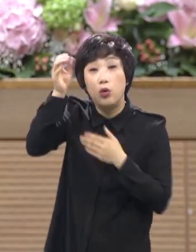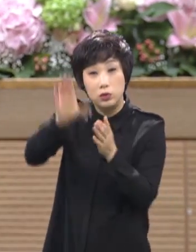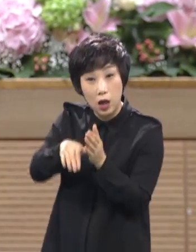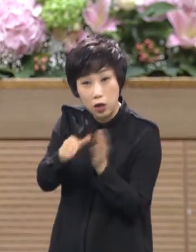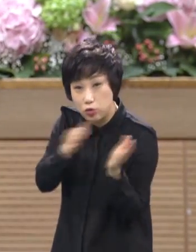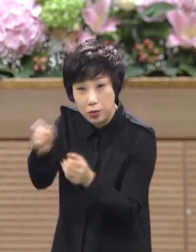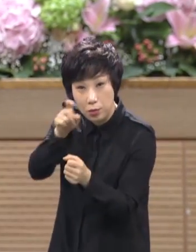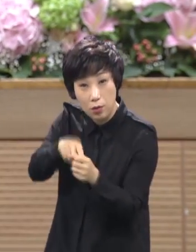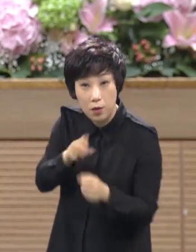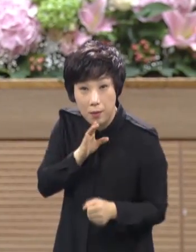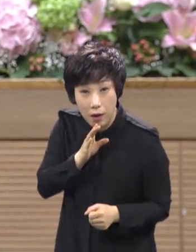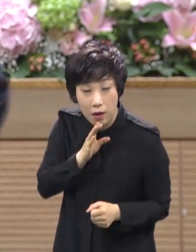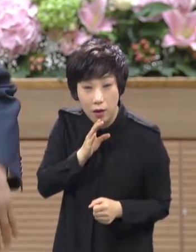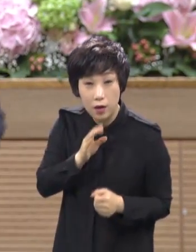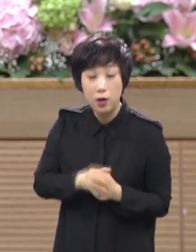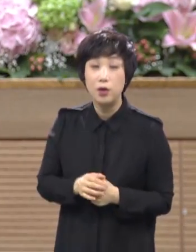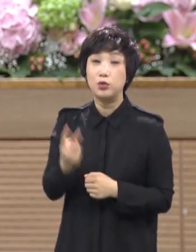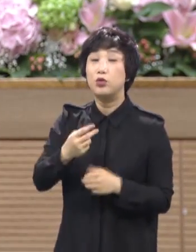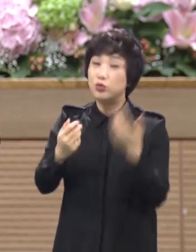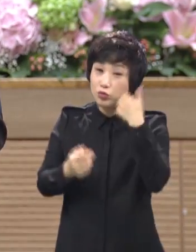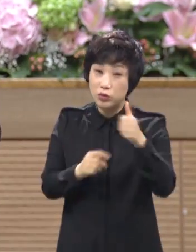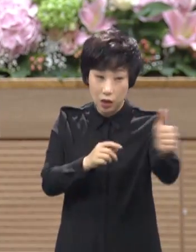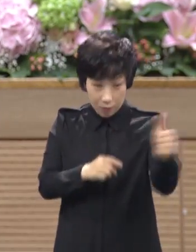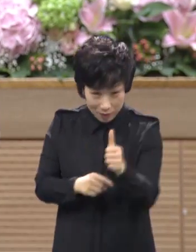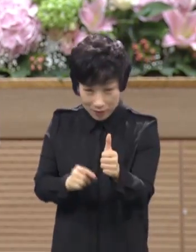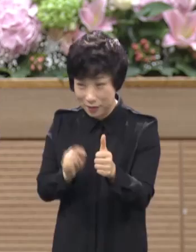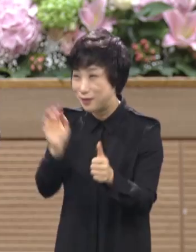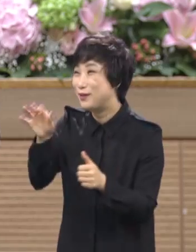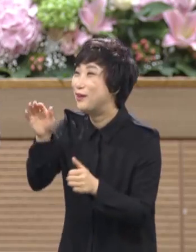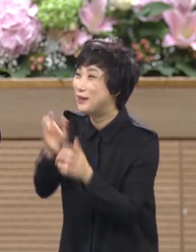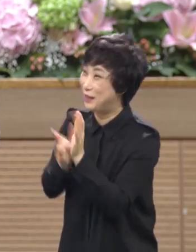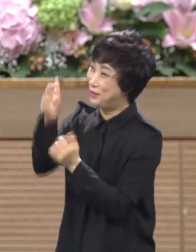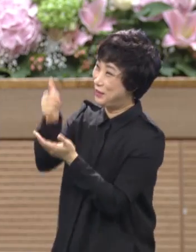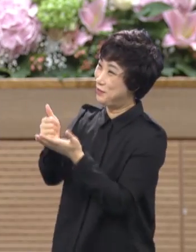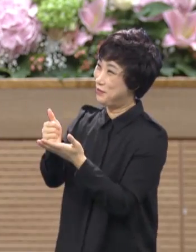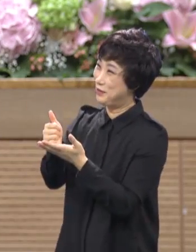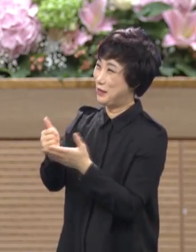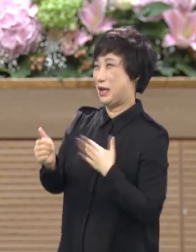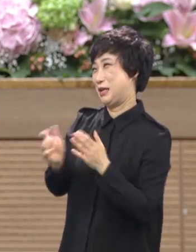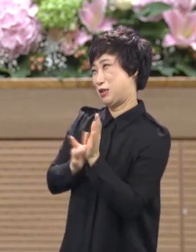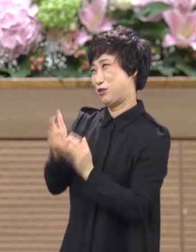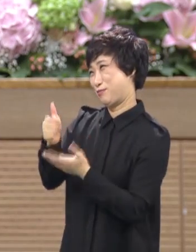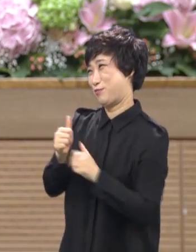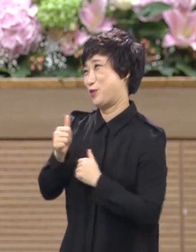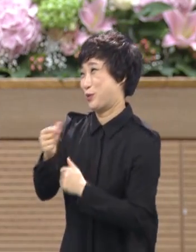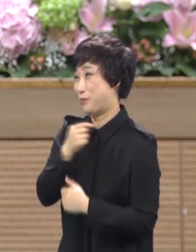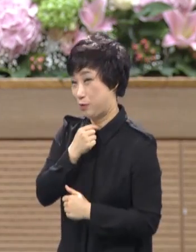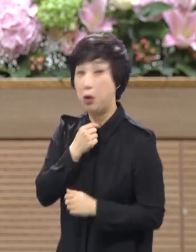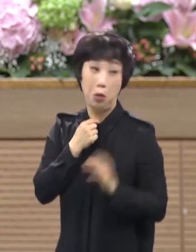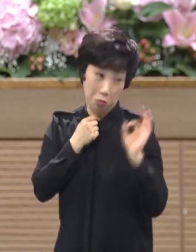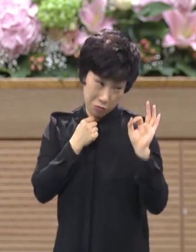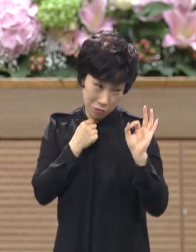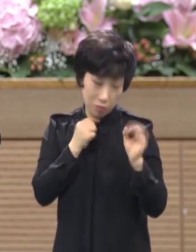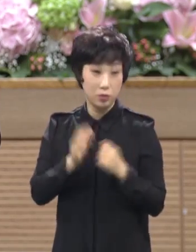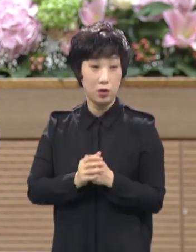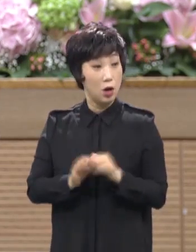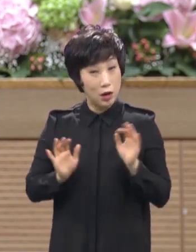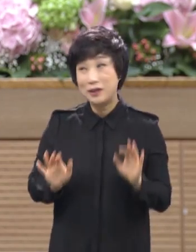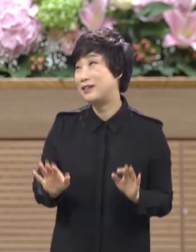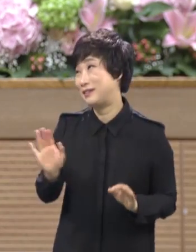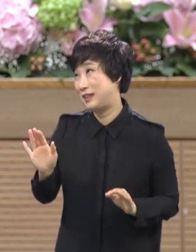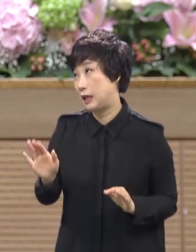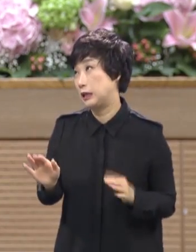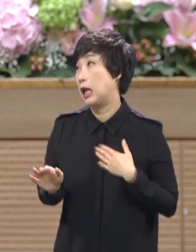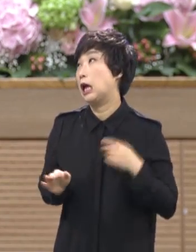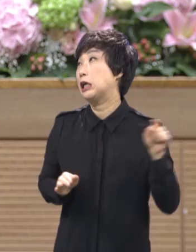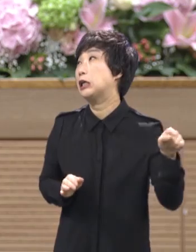위하여. 또 한 사람이 왔어. 예수님, 주님을 쫓겠나이다. 그래라. 그런데 집에